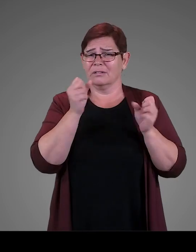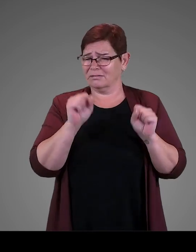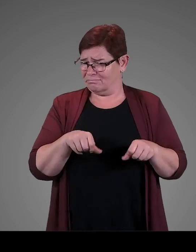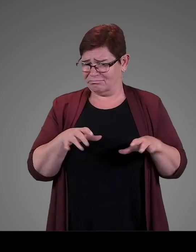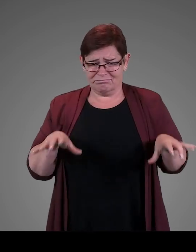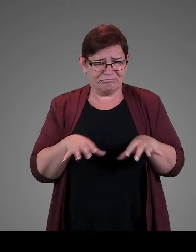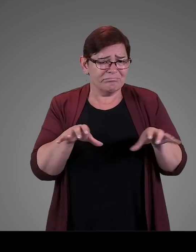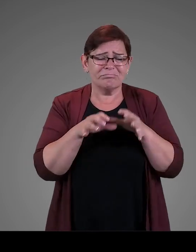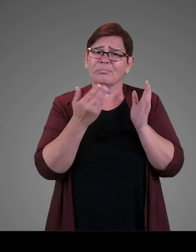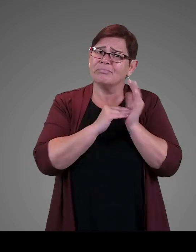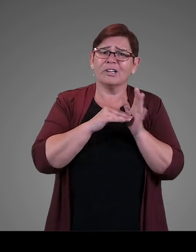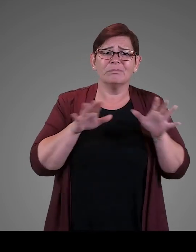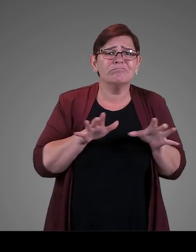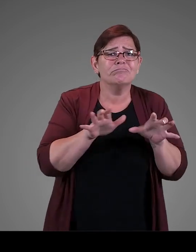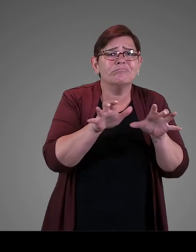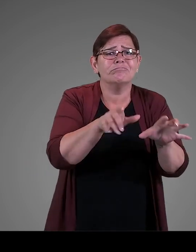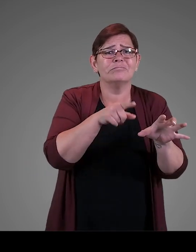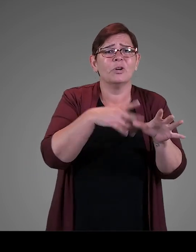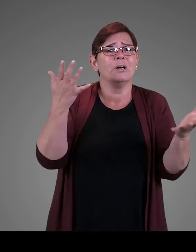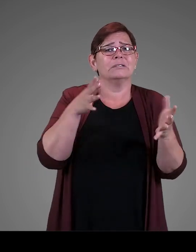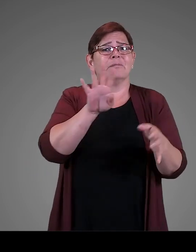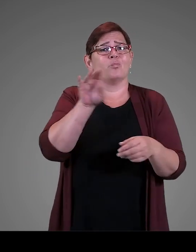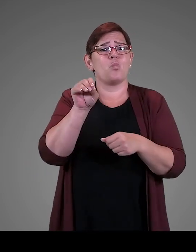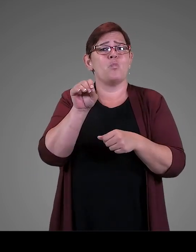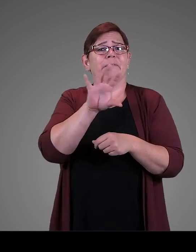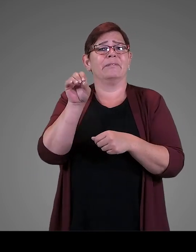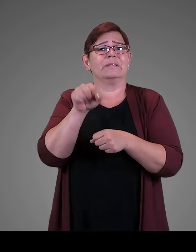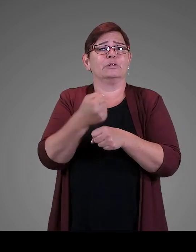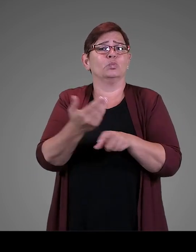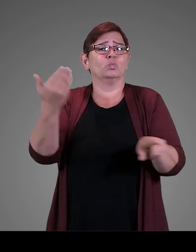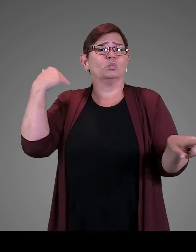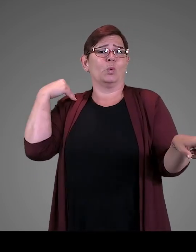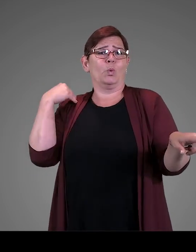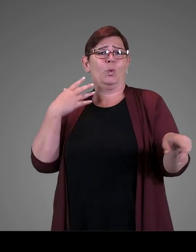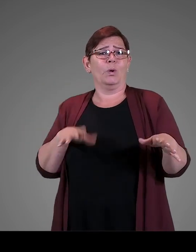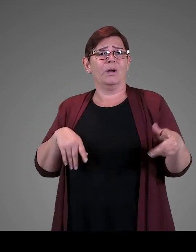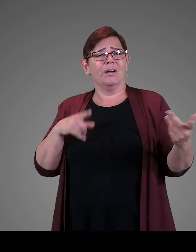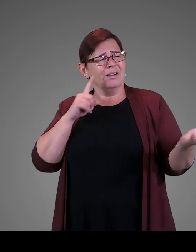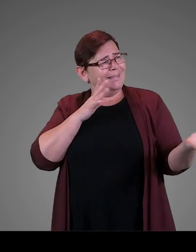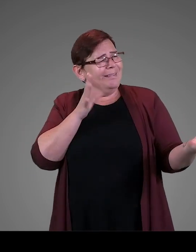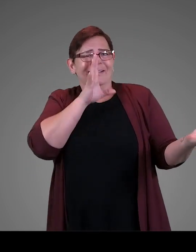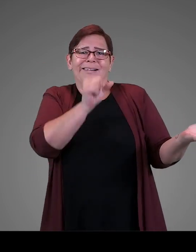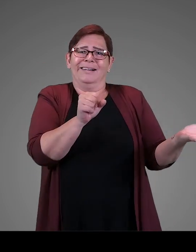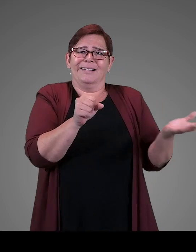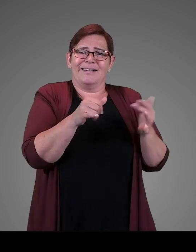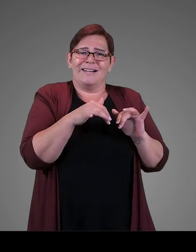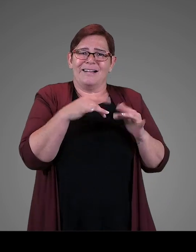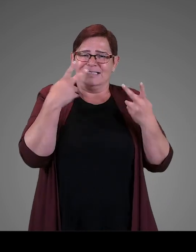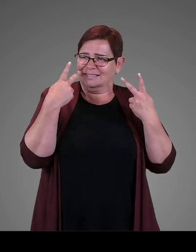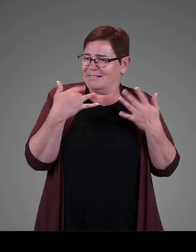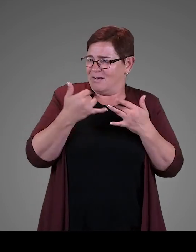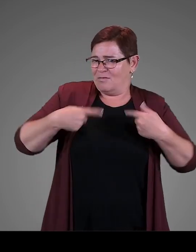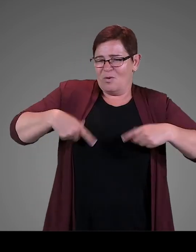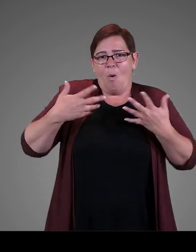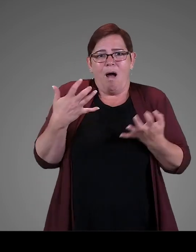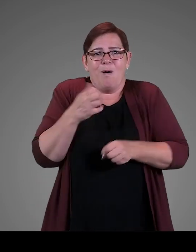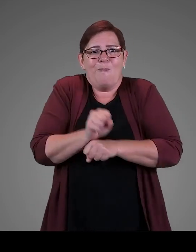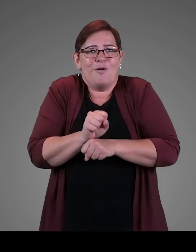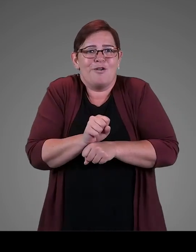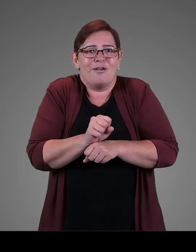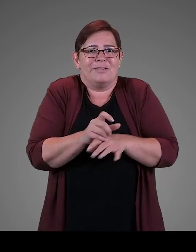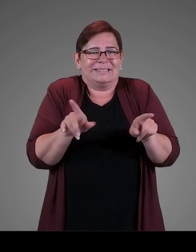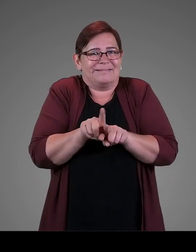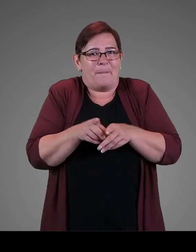qui était fait il y a 40 ans, il y a 50 ans. C'est intéressant de voir comment on veut travailler dans cette même optique, même si ça va